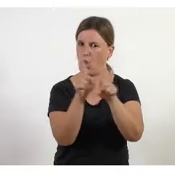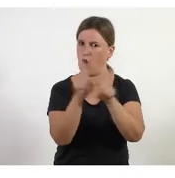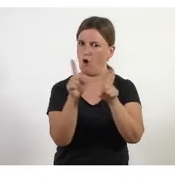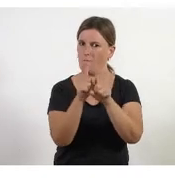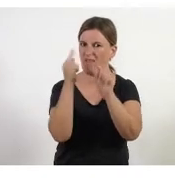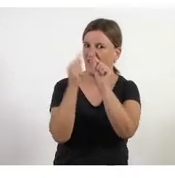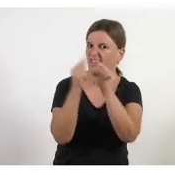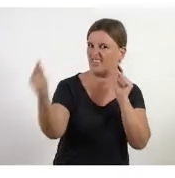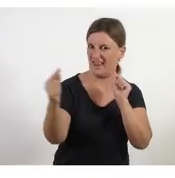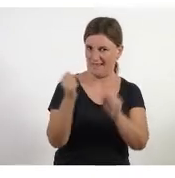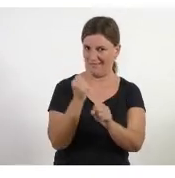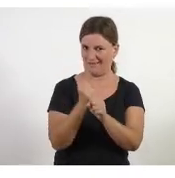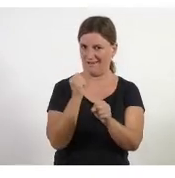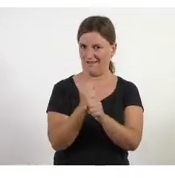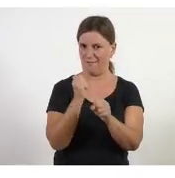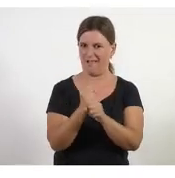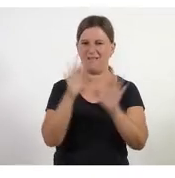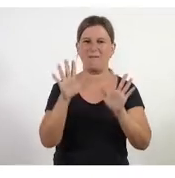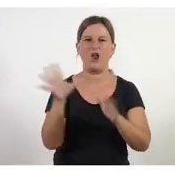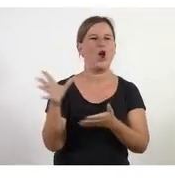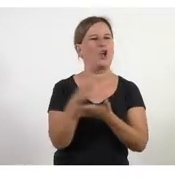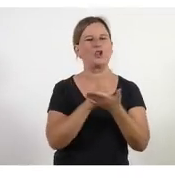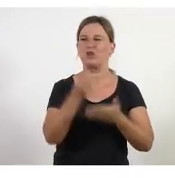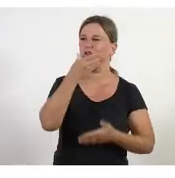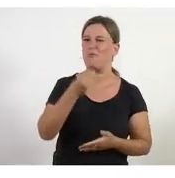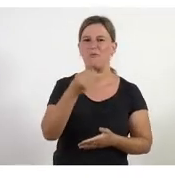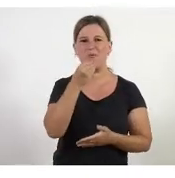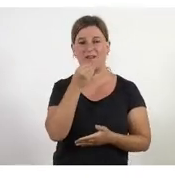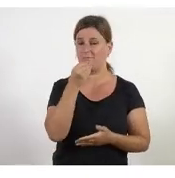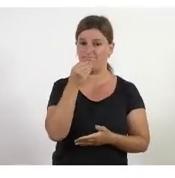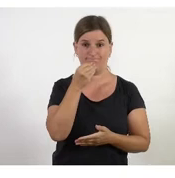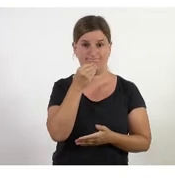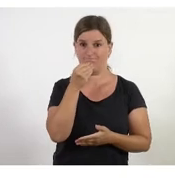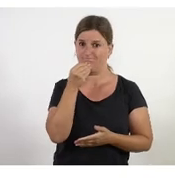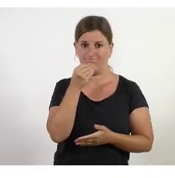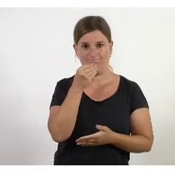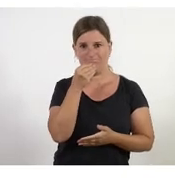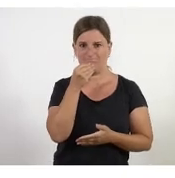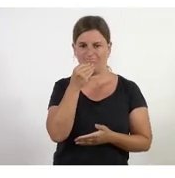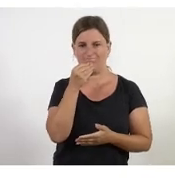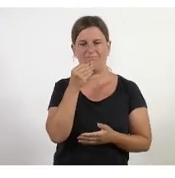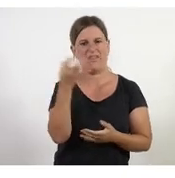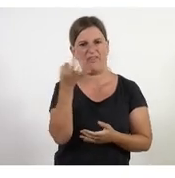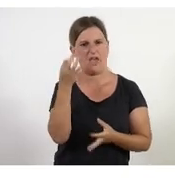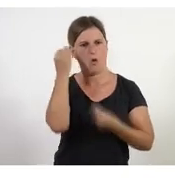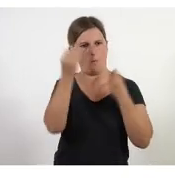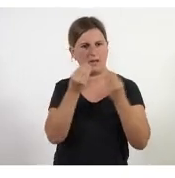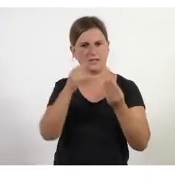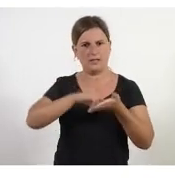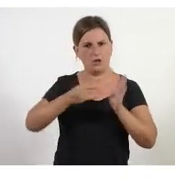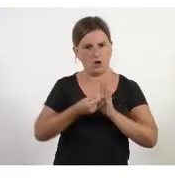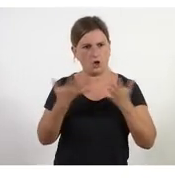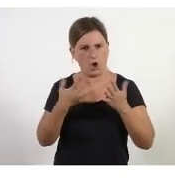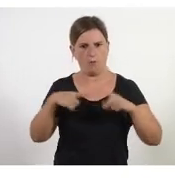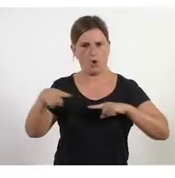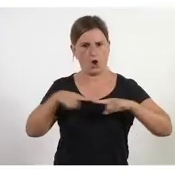però el teletreball no és tot de color de rosa. Segurament tenim que pensar molt en com ho fem, quin procés portem